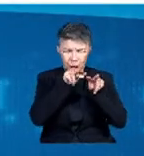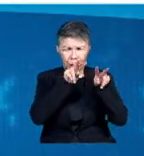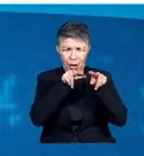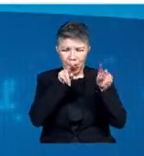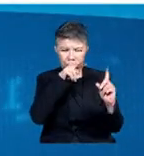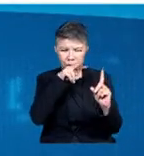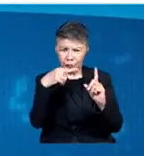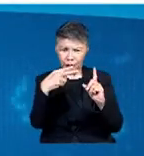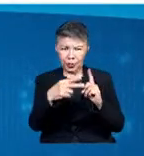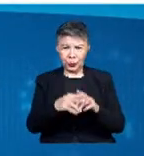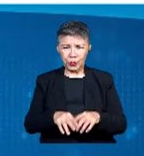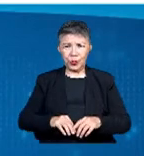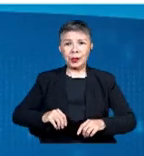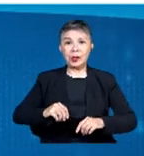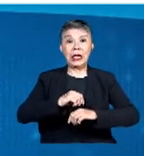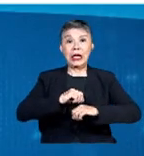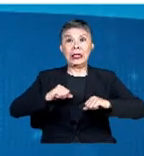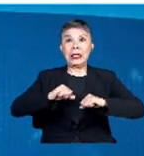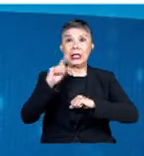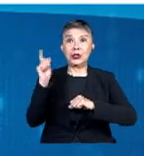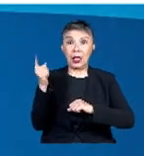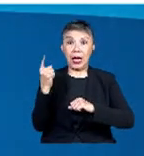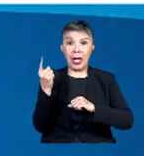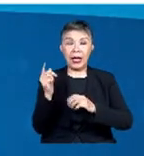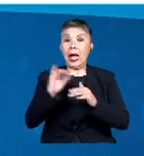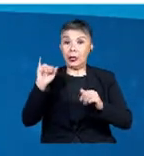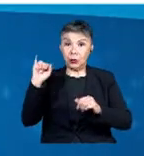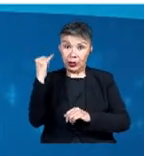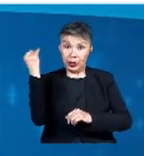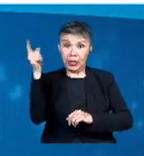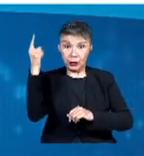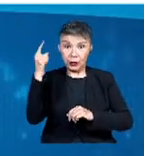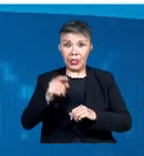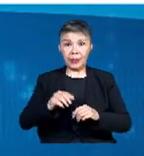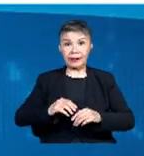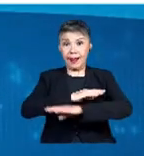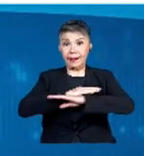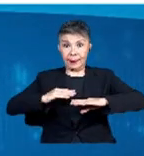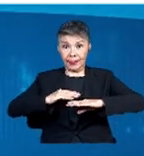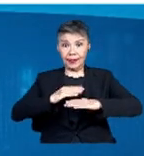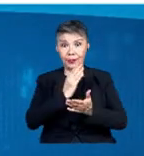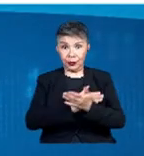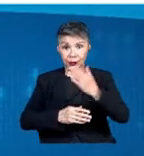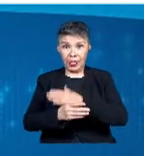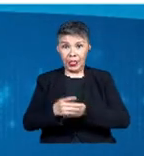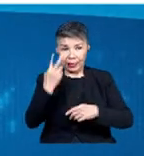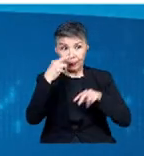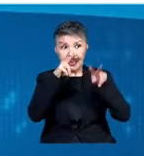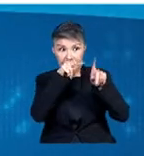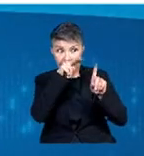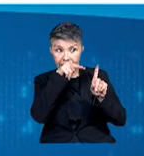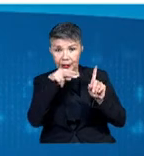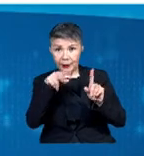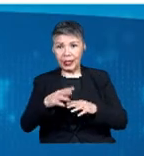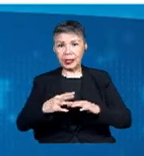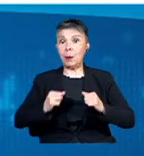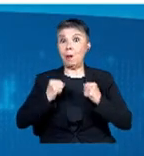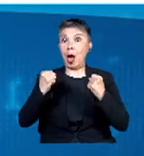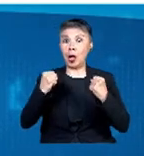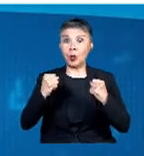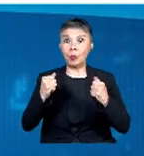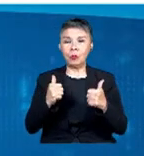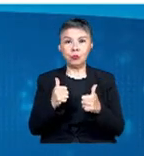menyaksikan bagaimana ajang nasional ataupun internasional yang sudah dilewati oleh teman-teman atlet, memang terlihat betul ya bagaimana semangat